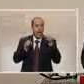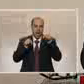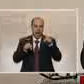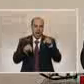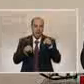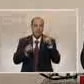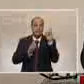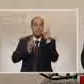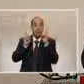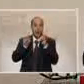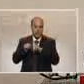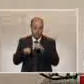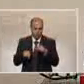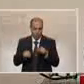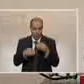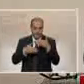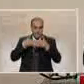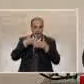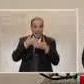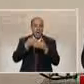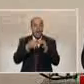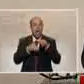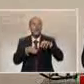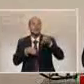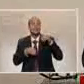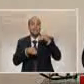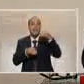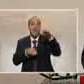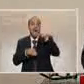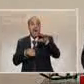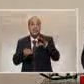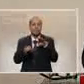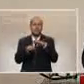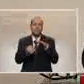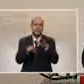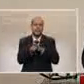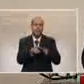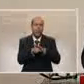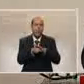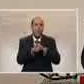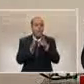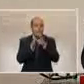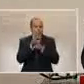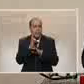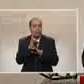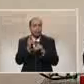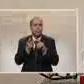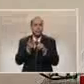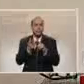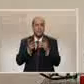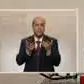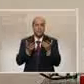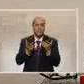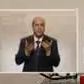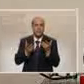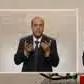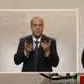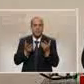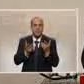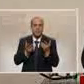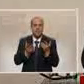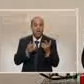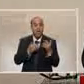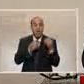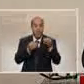المسار الديمقراطي لبناء تنميه عادله شامله استراتيجيه ل